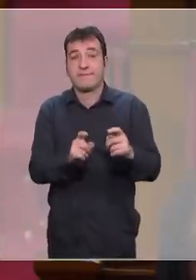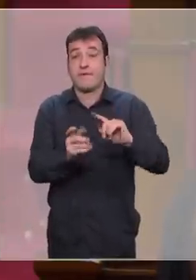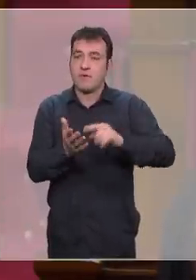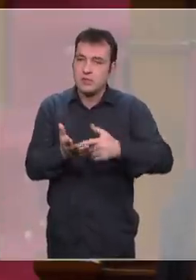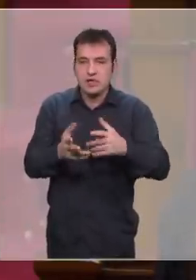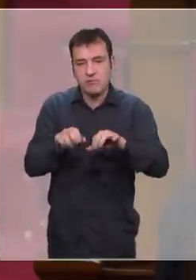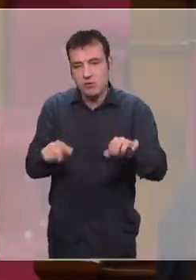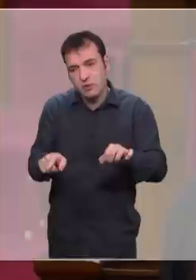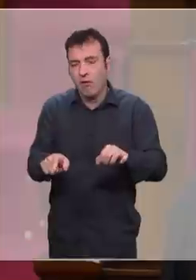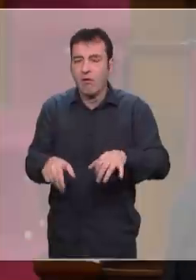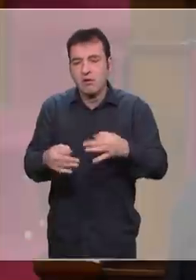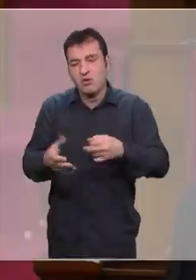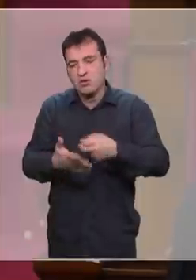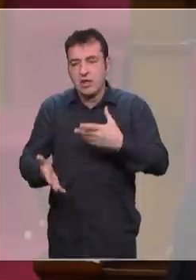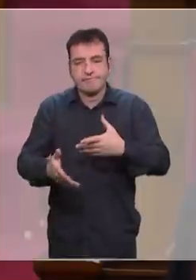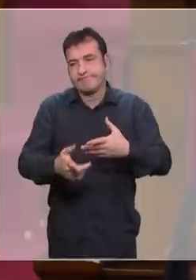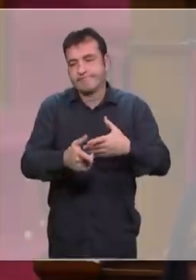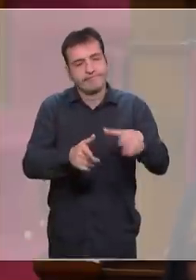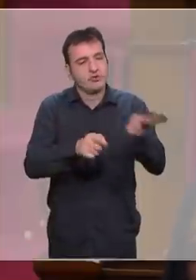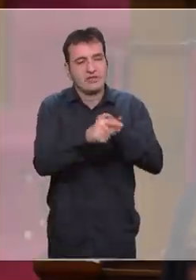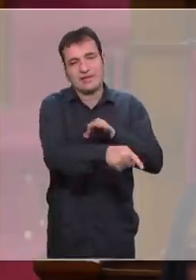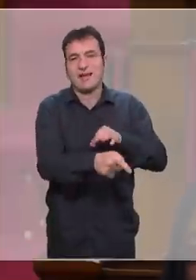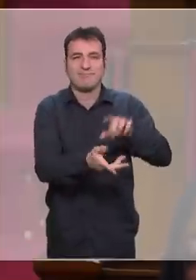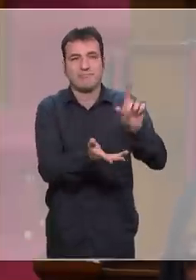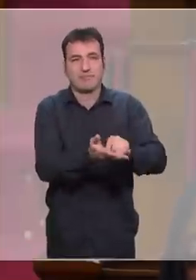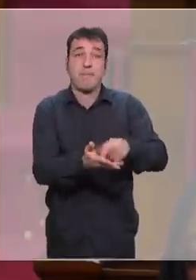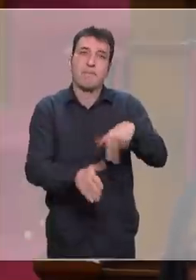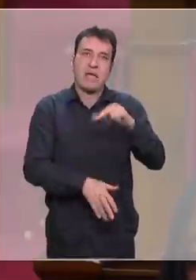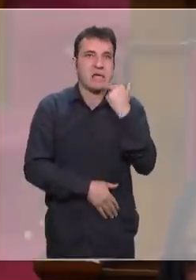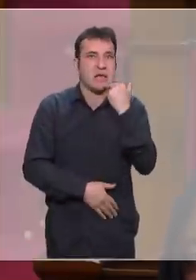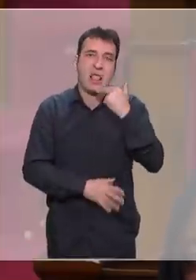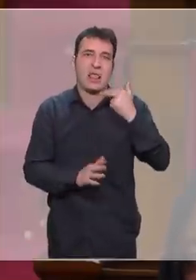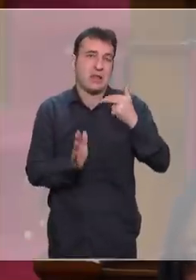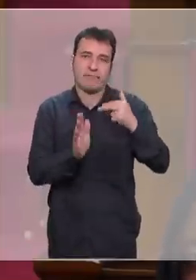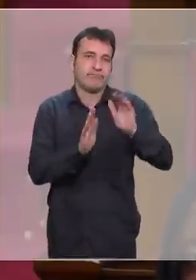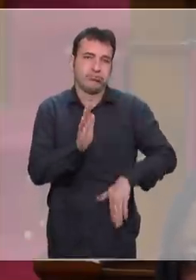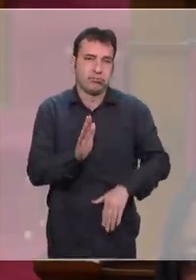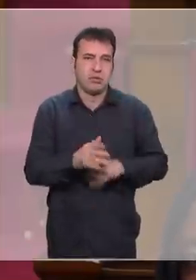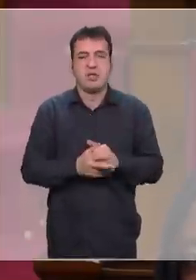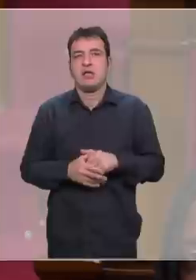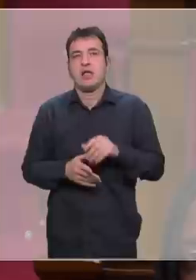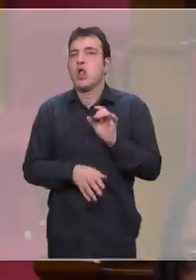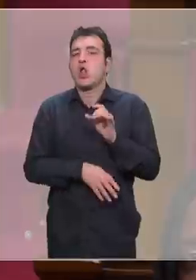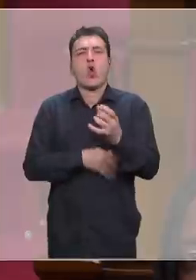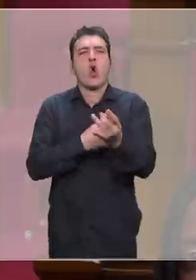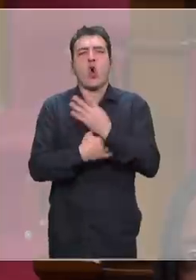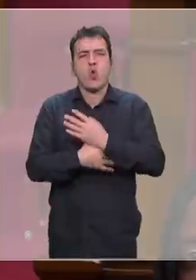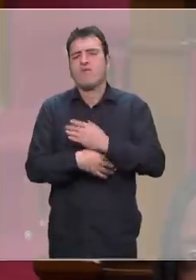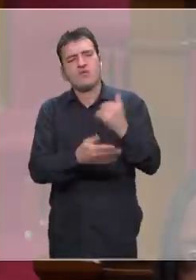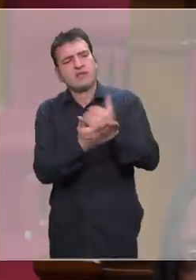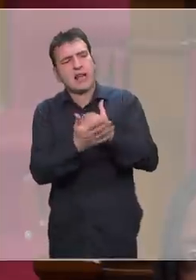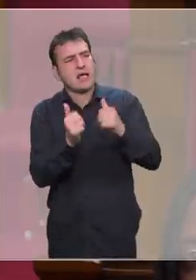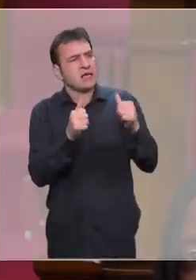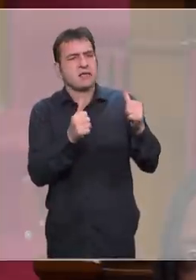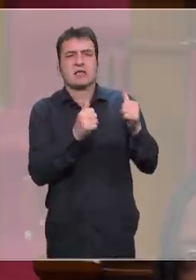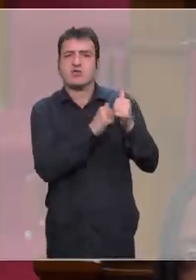moins chers et souvent de moins bonne qualité. Vous refusez d'indexer les salaires sur l'inflation. Vous refusez de bloquer les prix